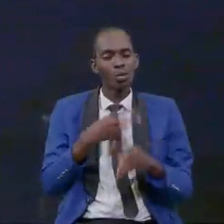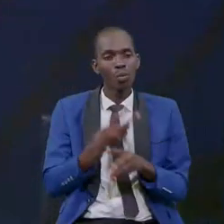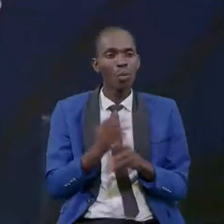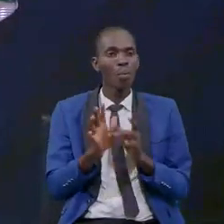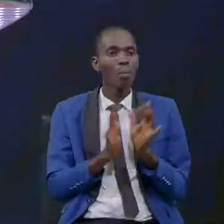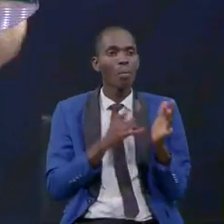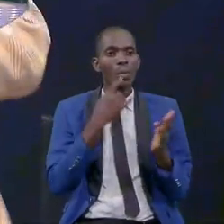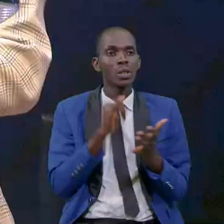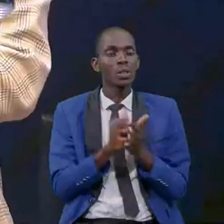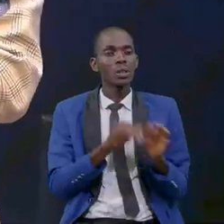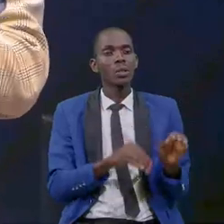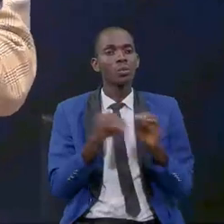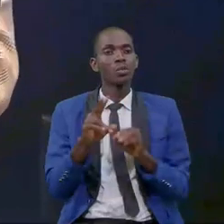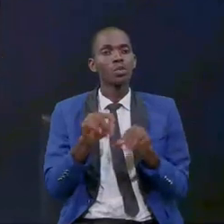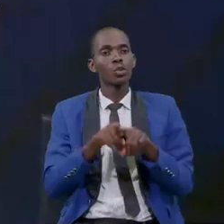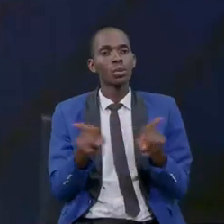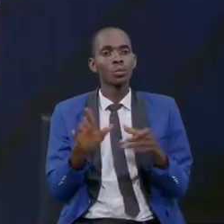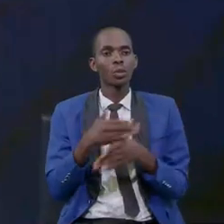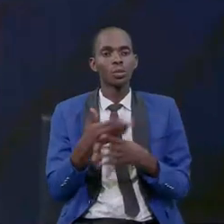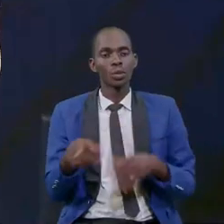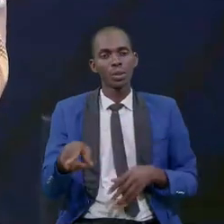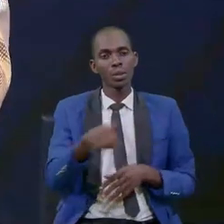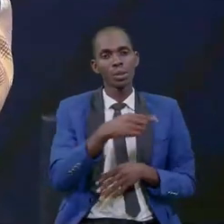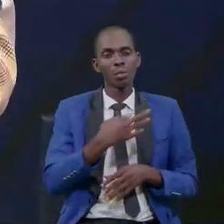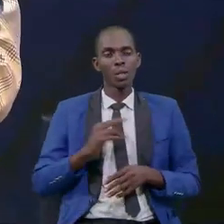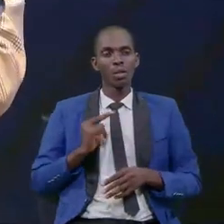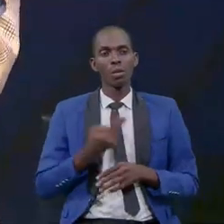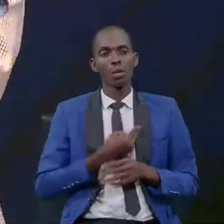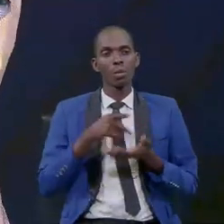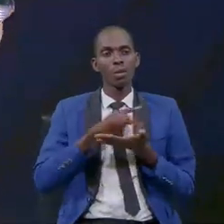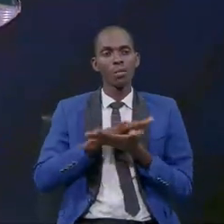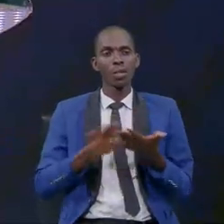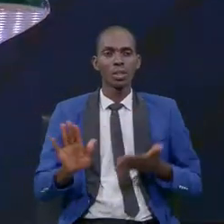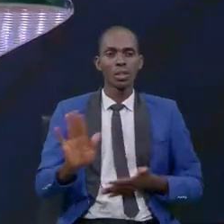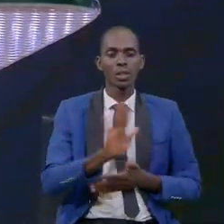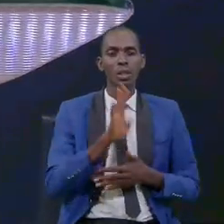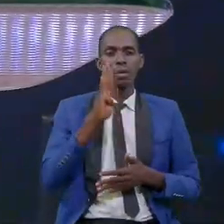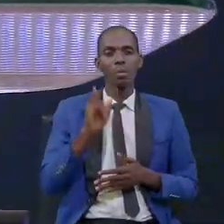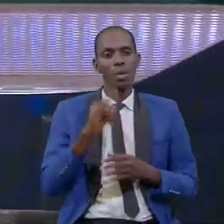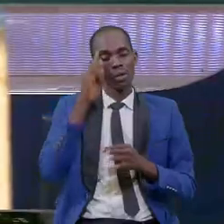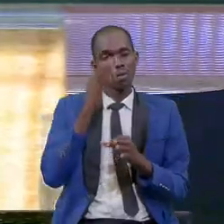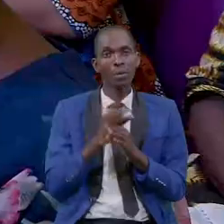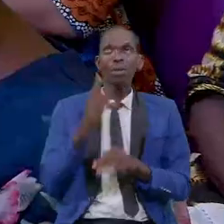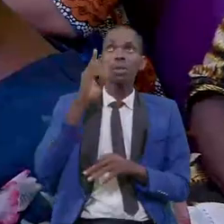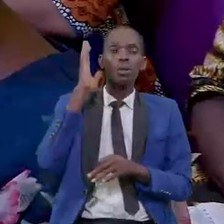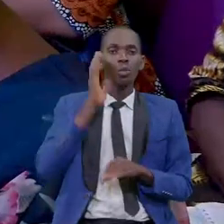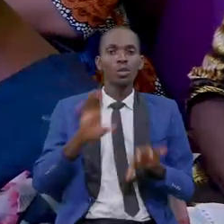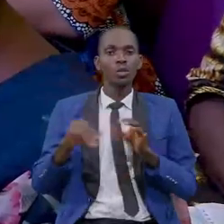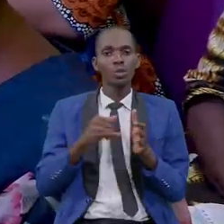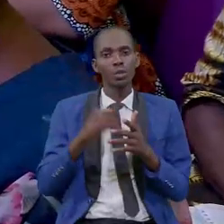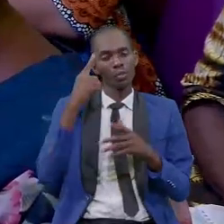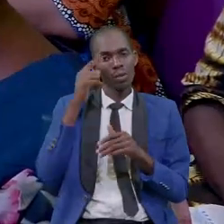fait aucune différence entre nous et eux, ayant purifié leur cœur par la foi. Il le fera pour chacun de